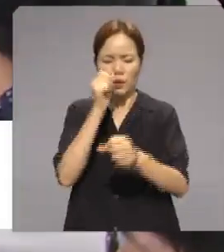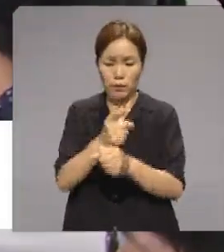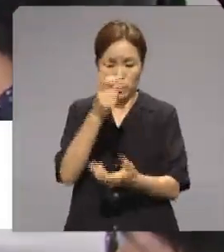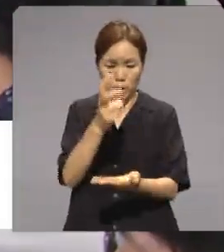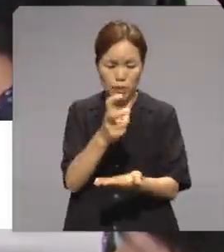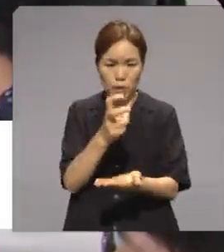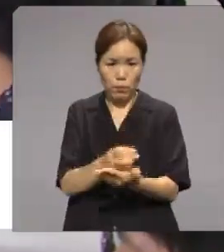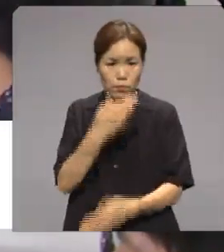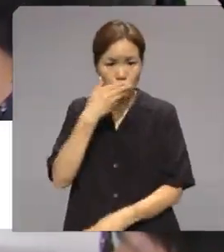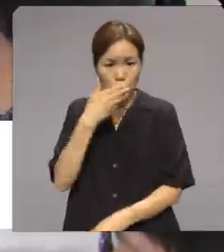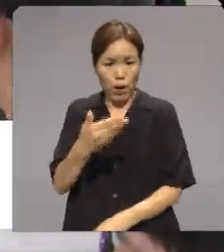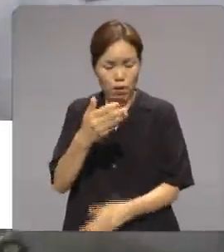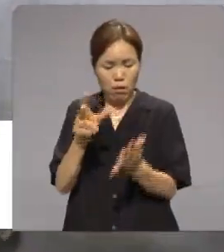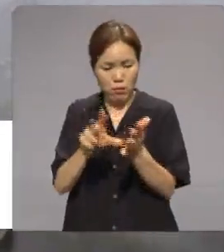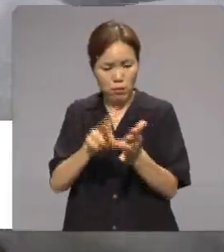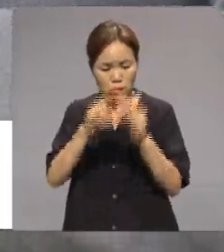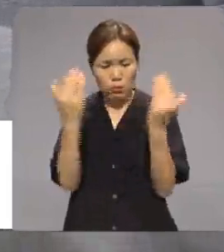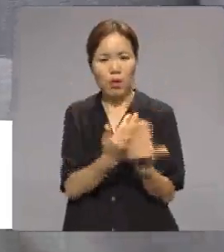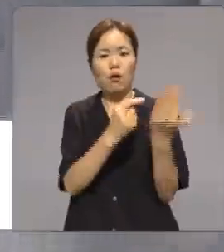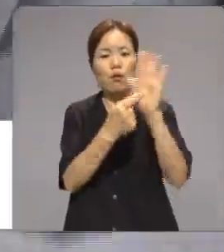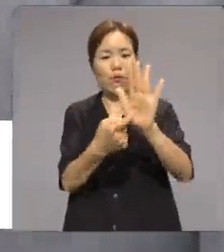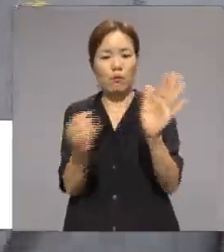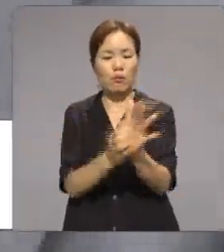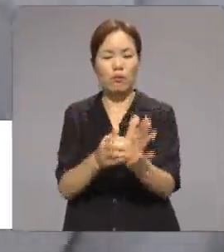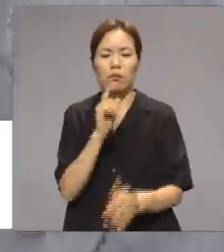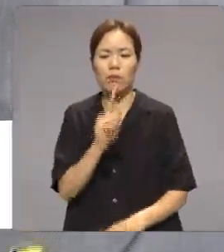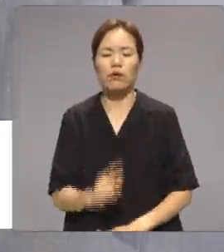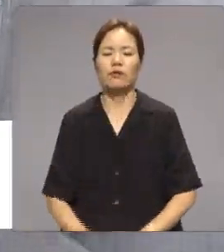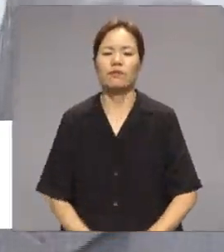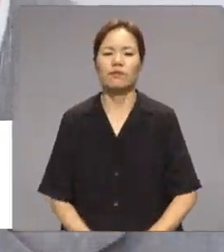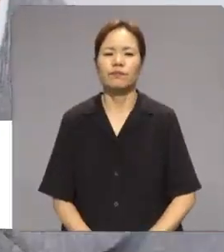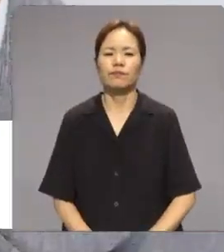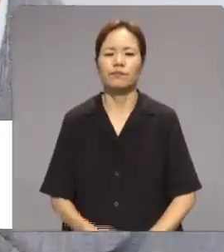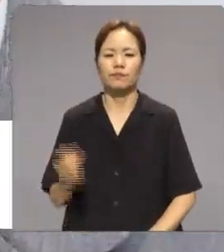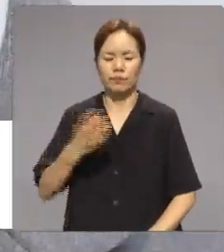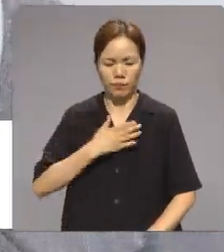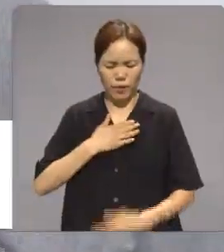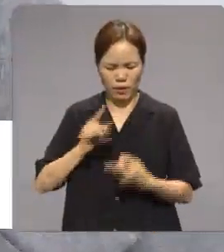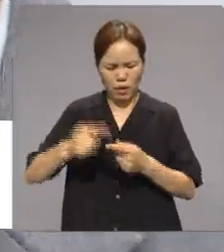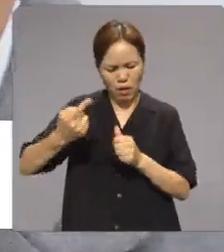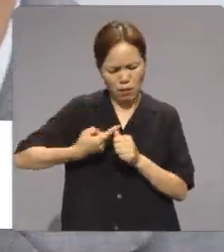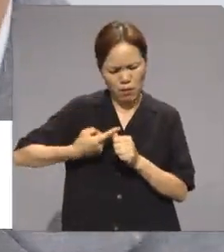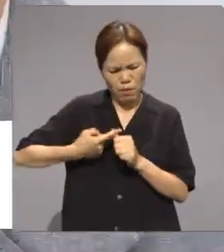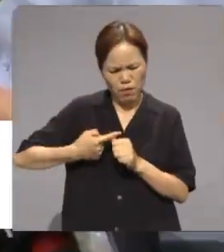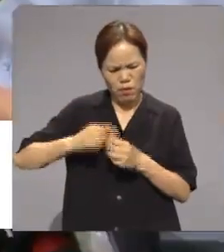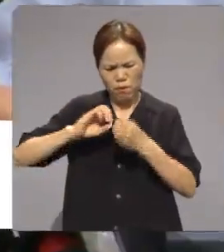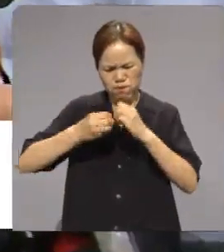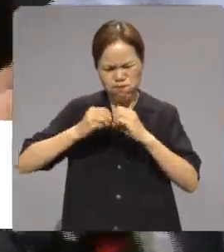가능한 범위에서 자료를 다 공개했다고 밝혔습니다 이어 자신에 대한 비판이